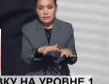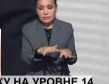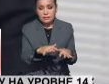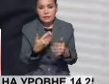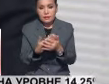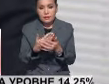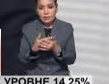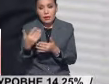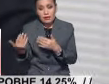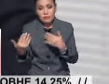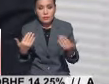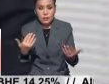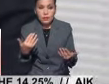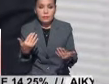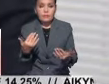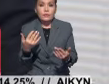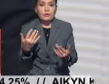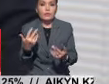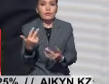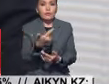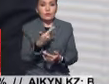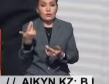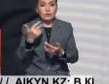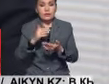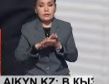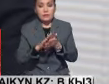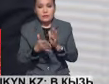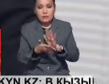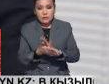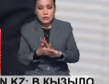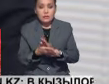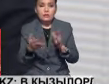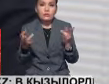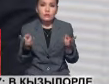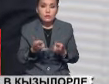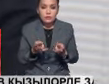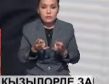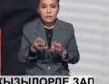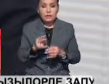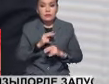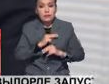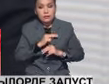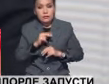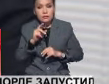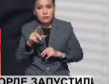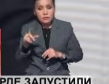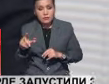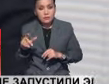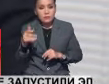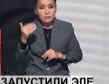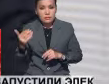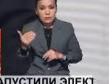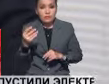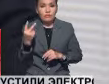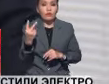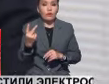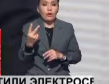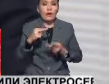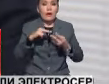стороны должны разбираться, трехсторонний должен быть какое-то соглашение со стороны сотрудников двух обменных